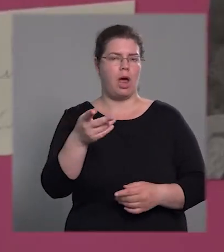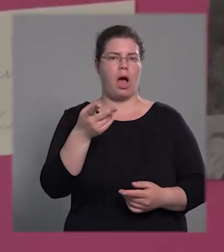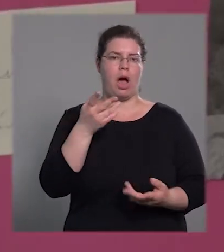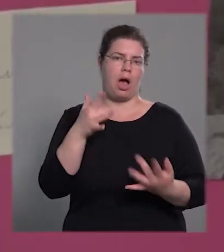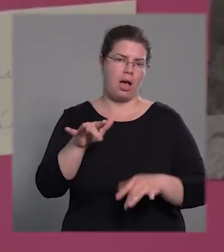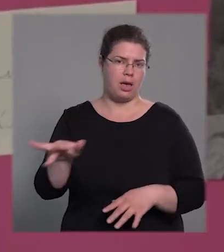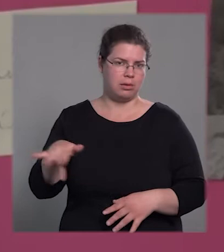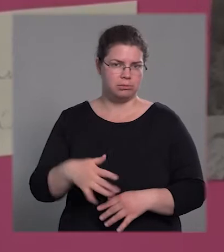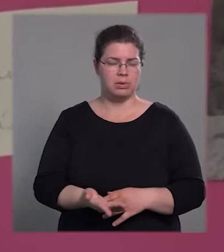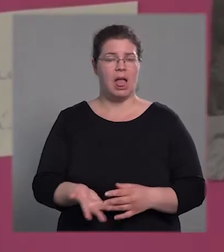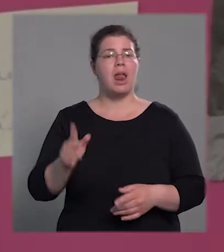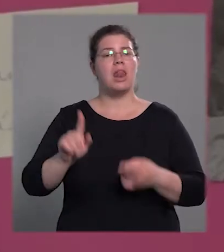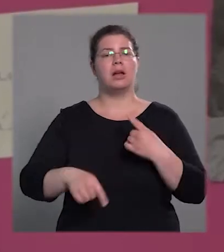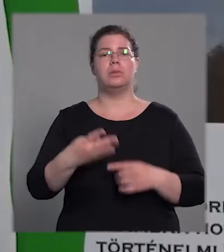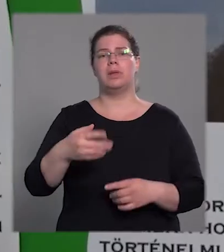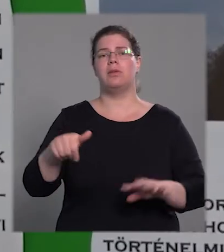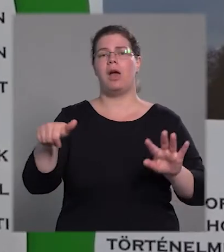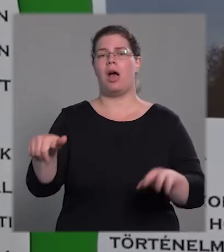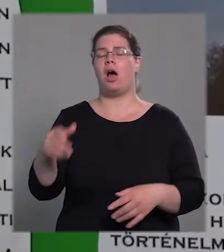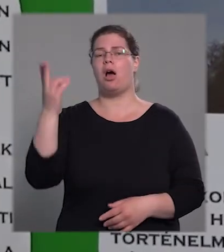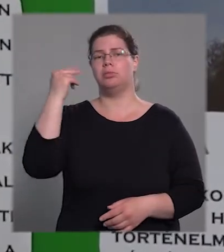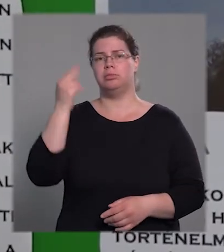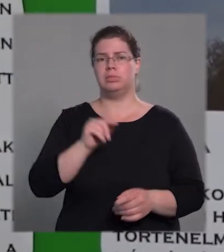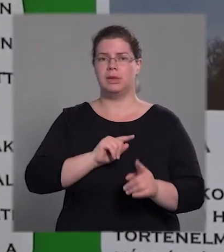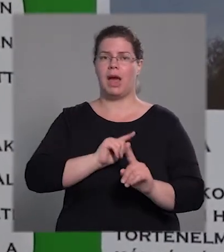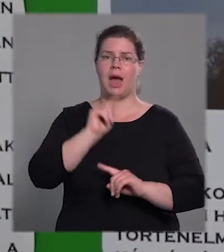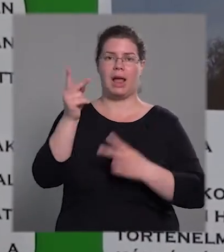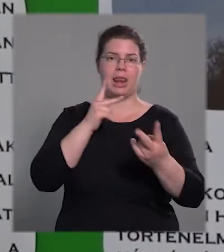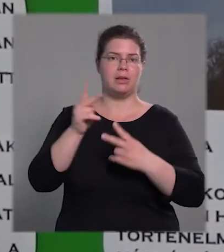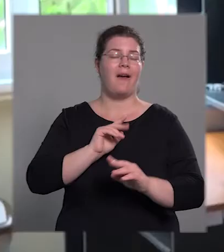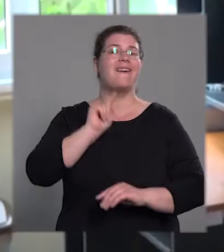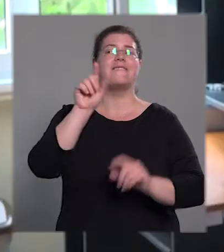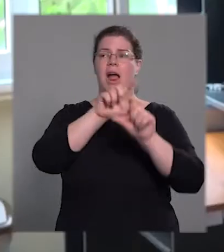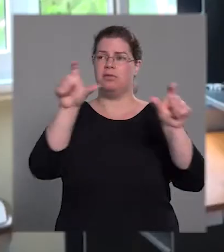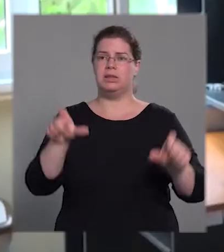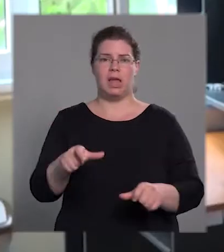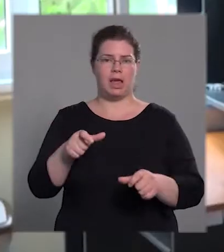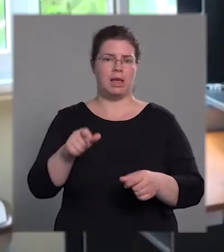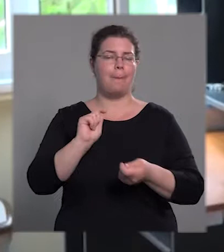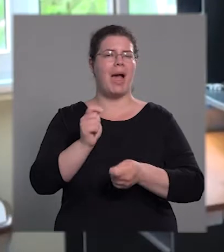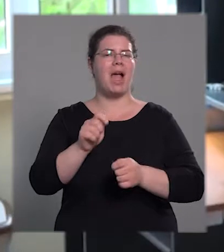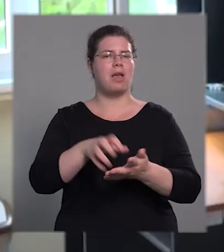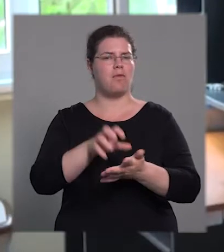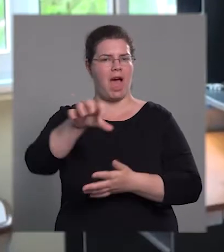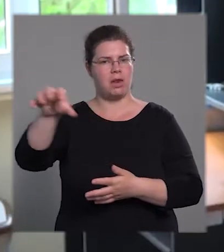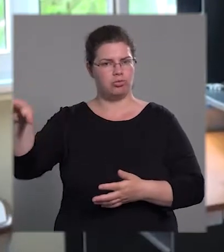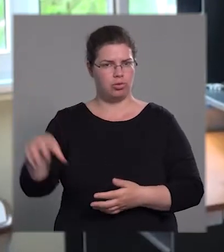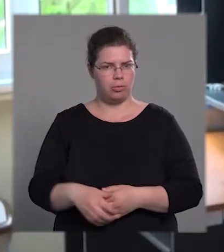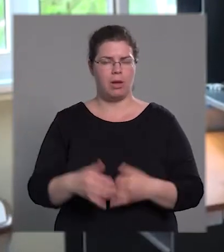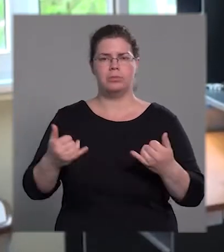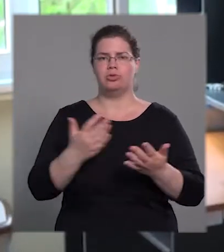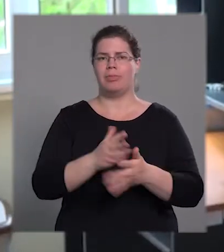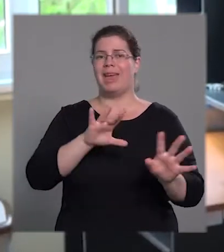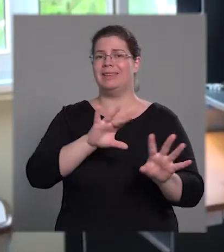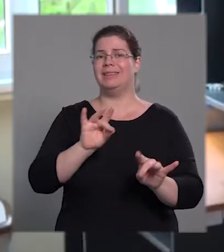Legutóbb 46 diák látogatott el felvidéki bányavárosokba. Immáron 10 éve veszünk részt ezen a Határtalanul programon.